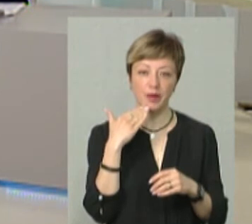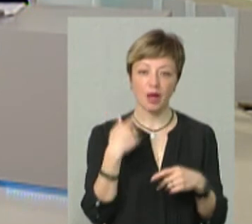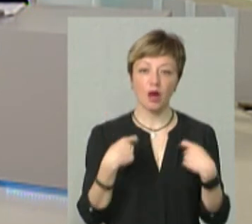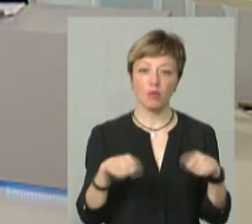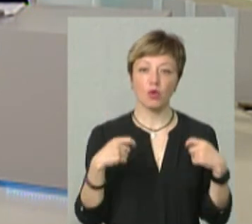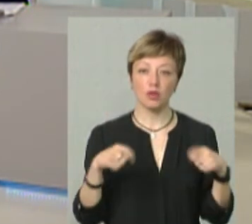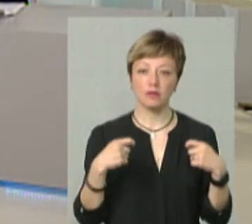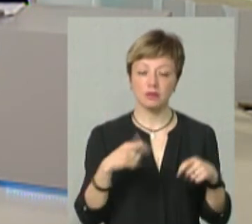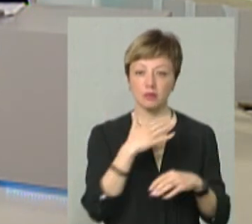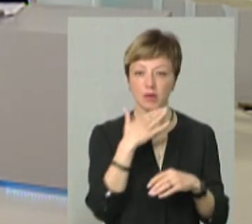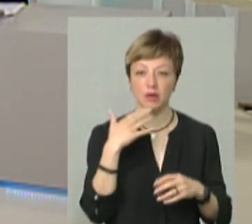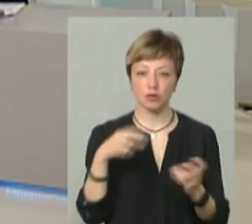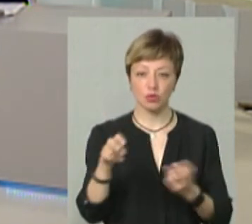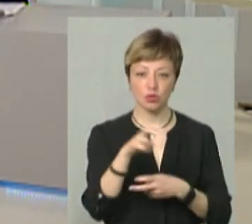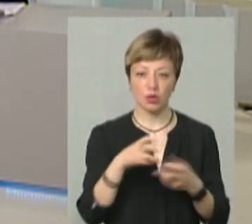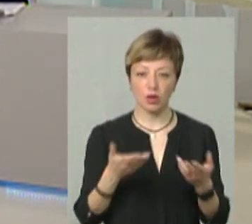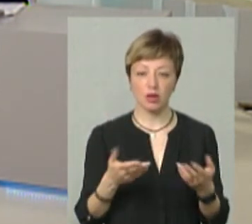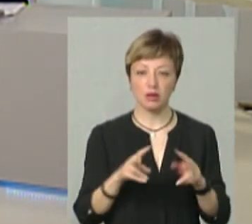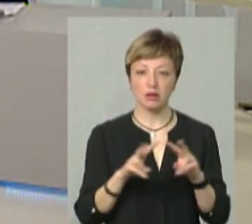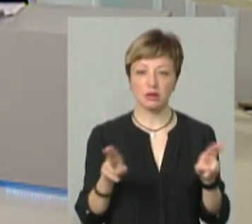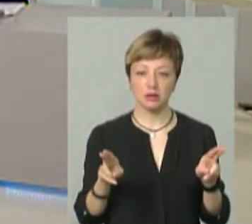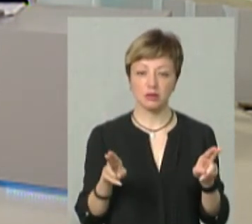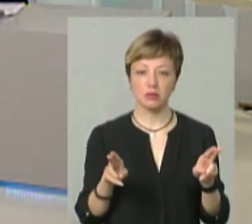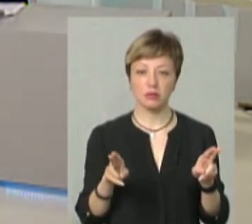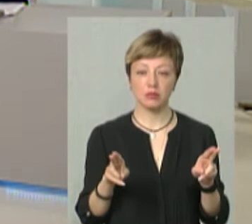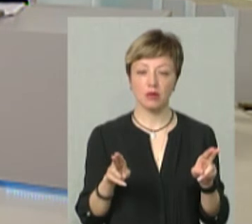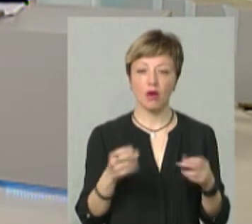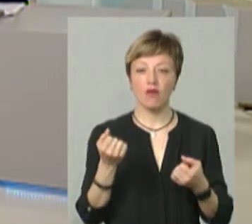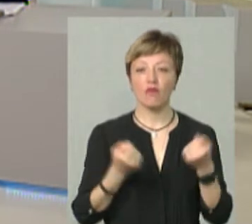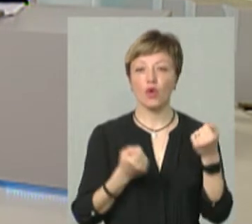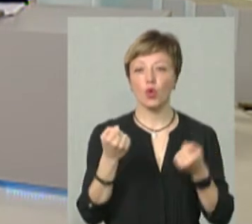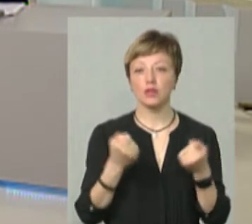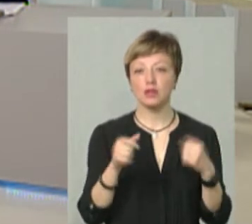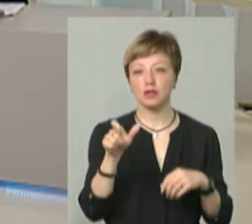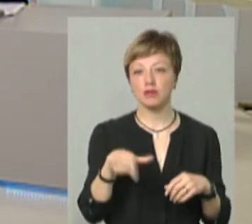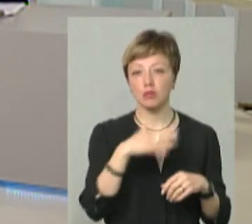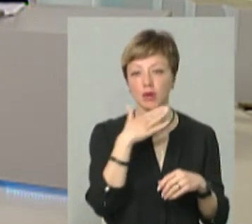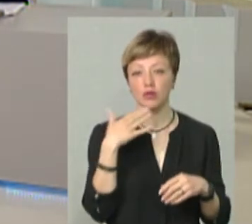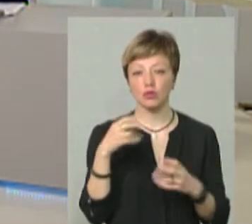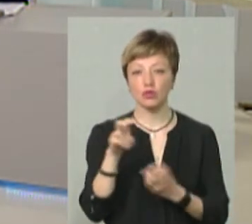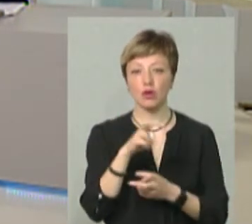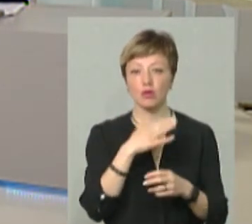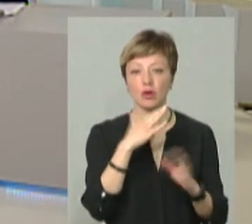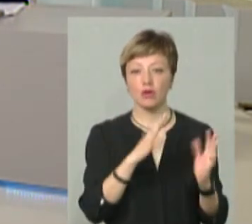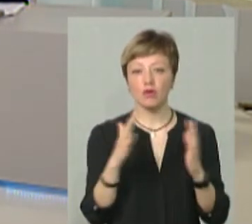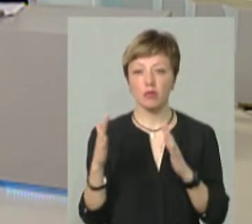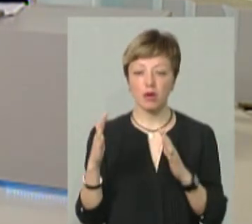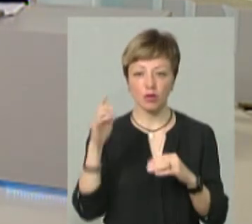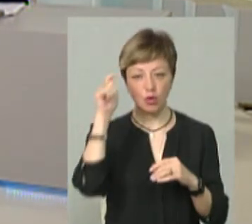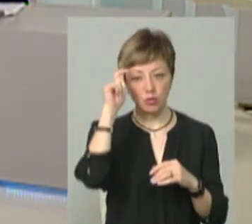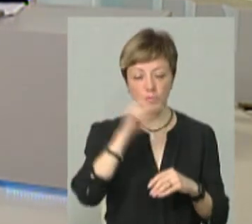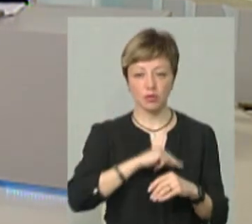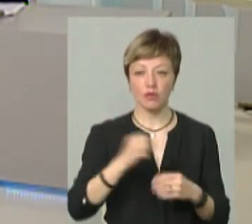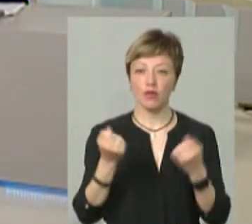продавців багато шукали, так само буде замінність. Водіїв дуже багато шукали, тому що в багатьох випадках хлопців, які